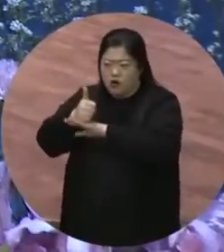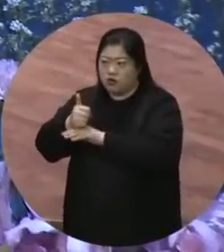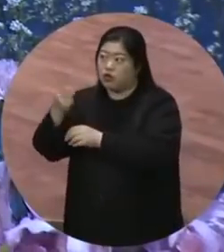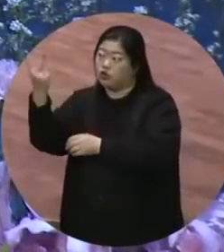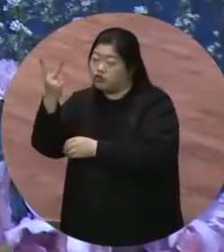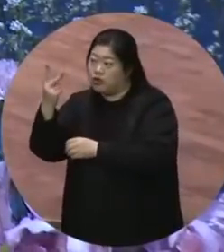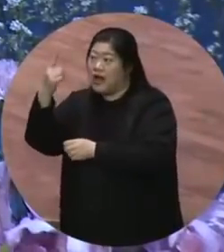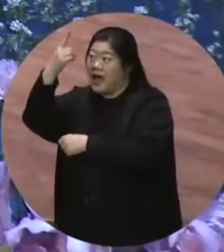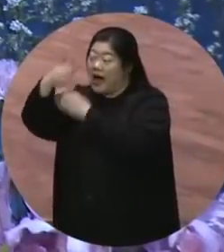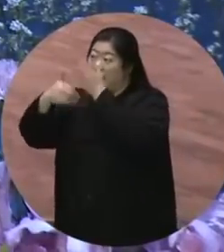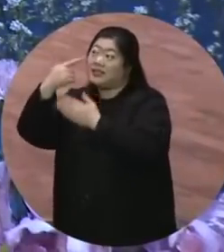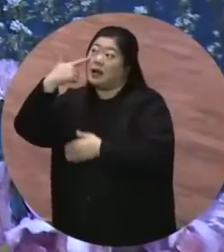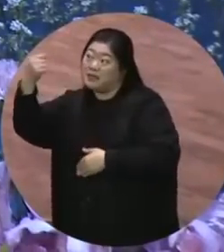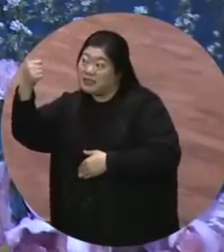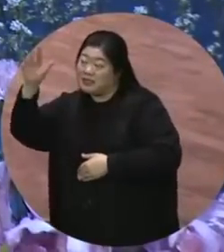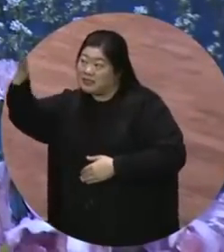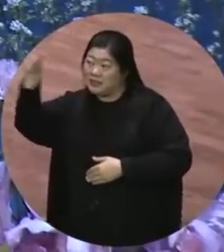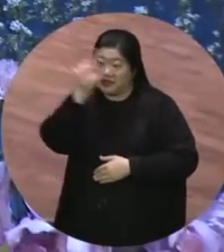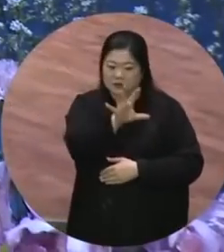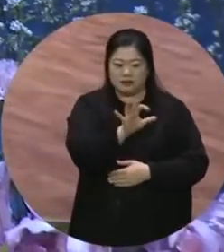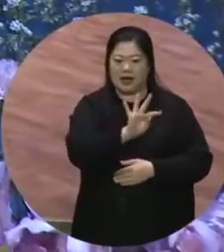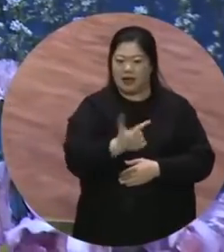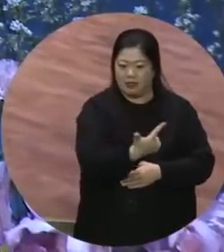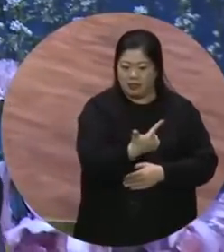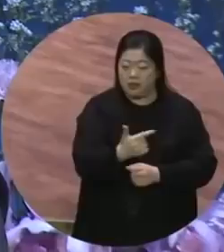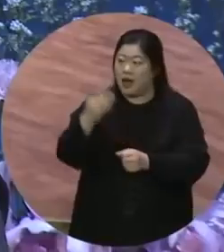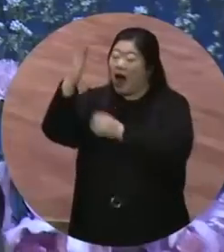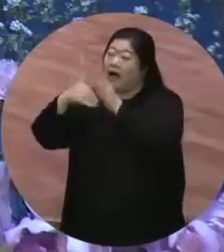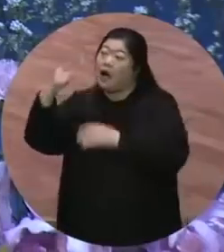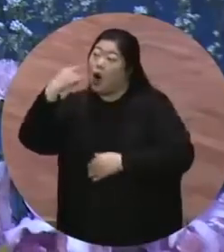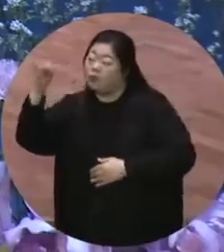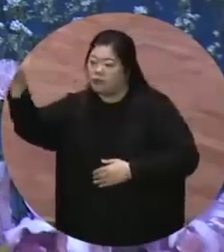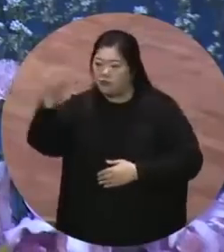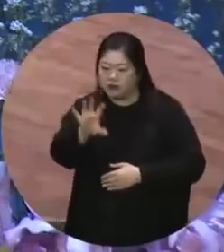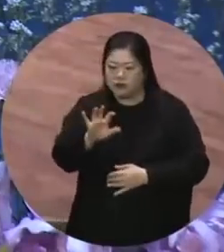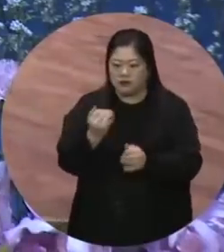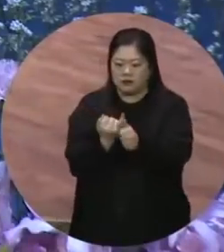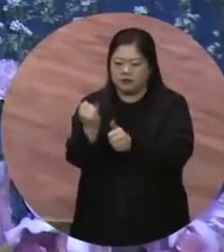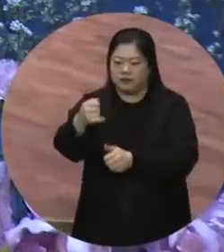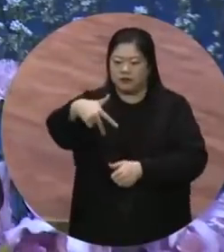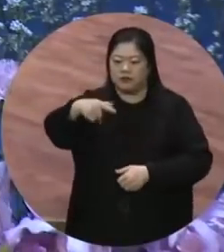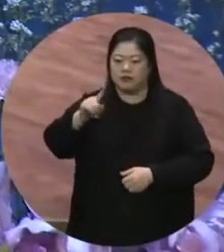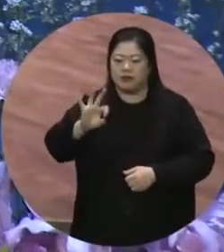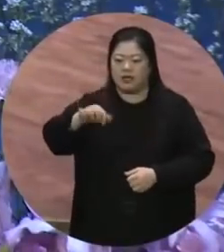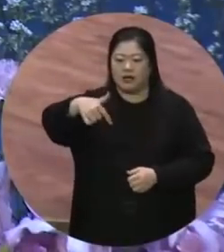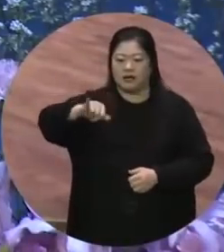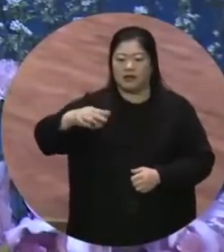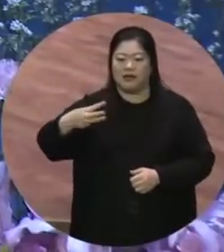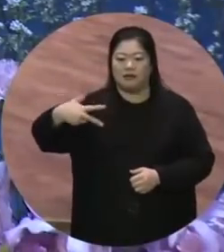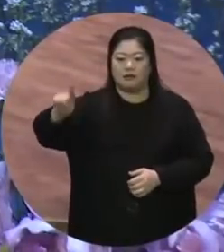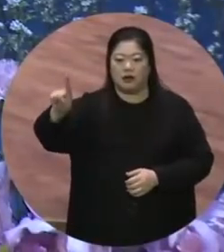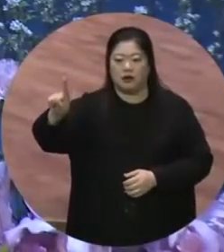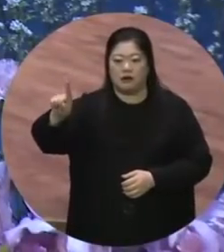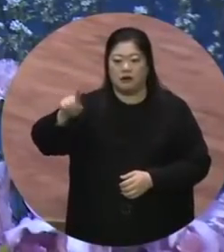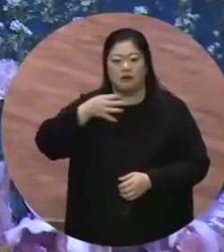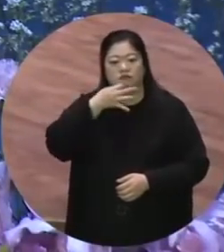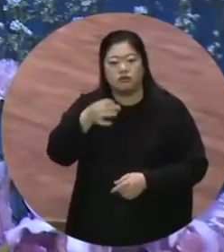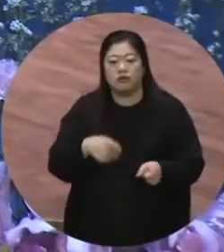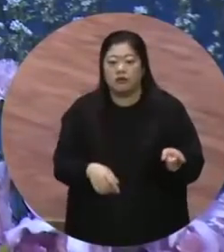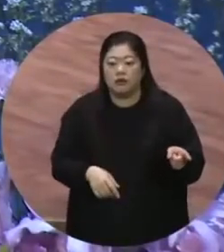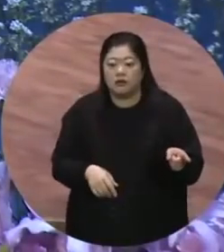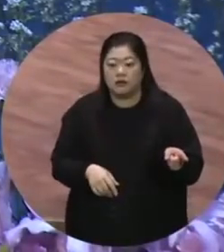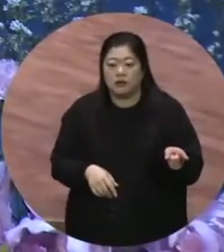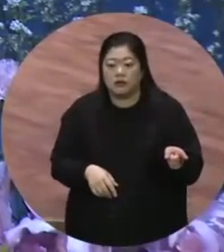그래서 남자 여자를 만든 거 아니냐 그렇게 말합니다. 우리가 우리 모양대로